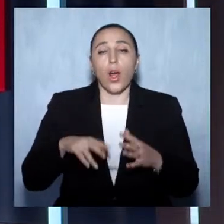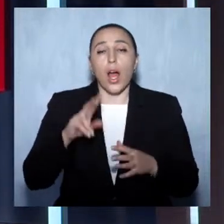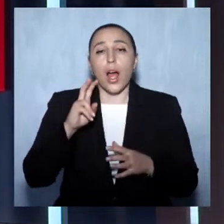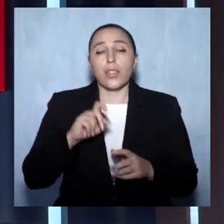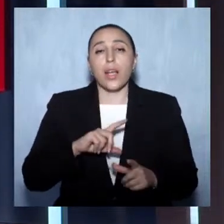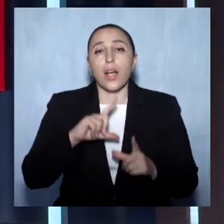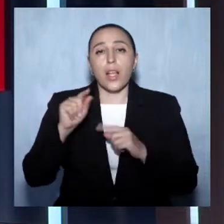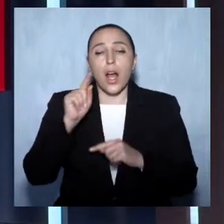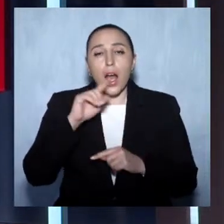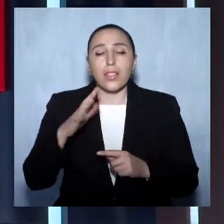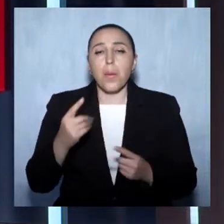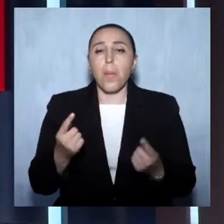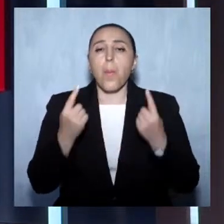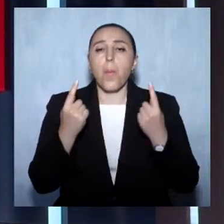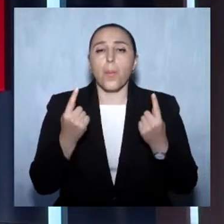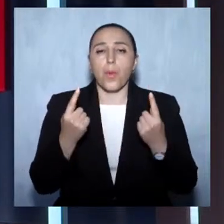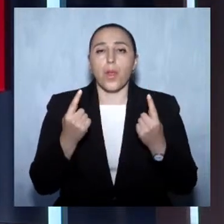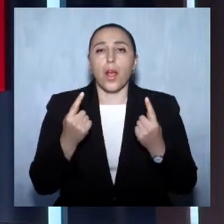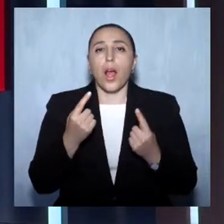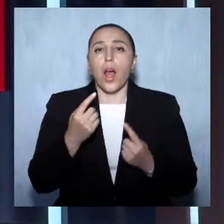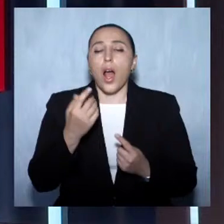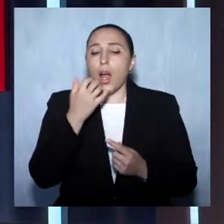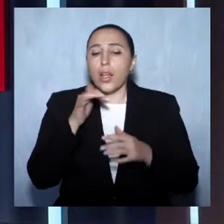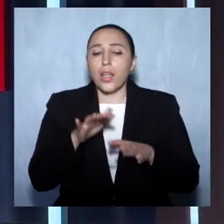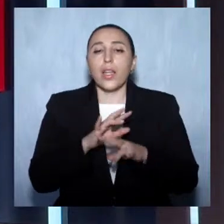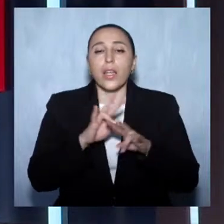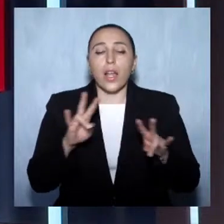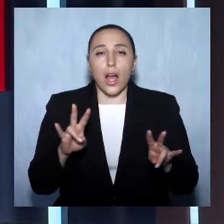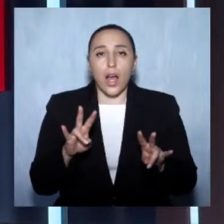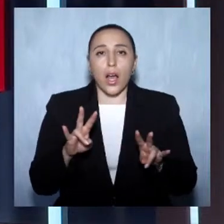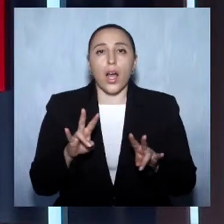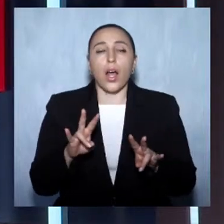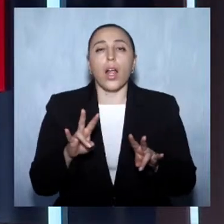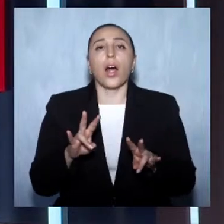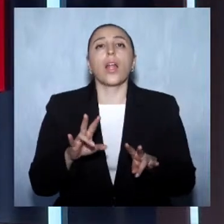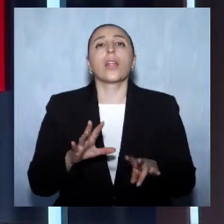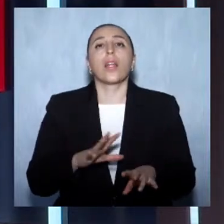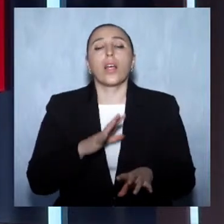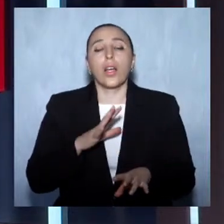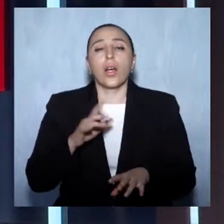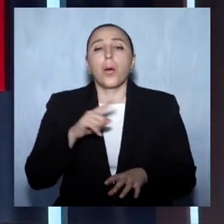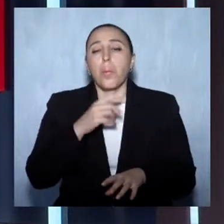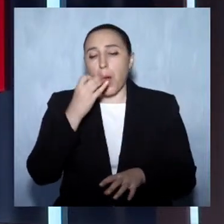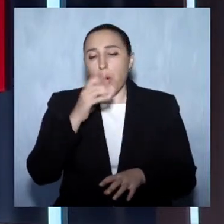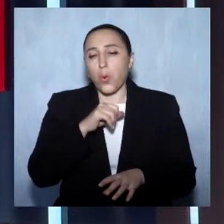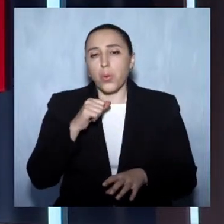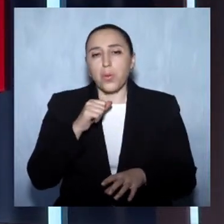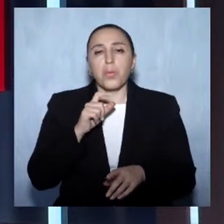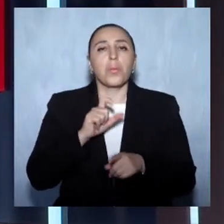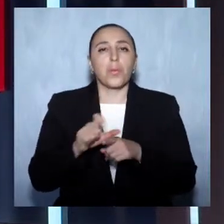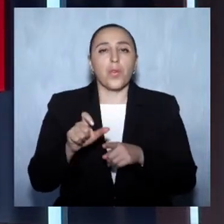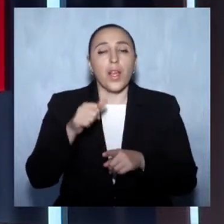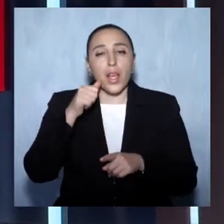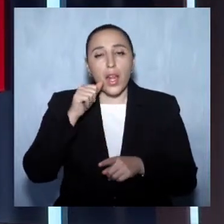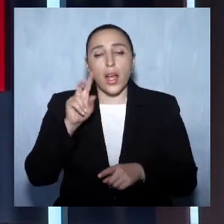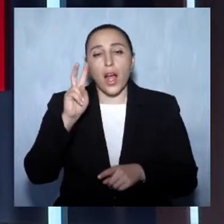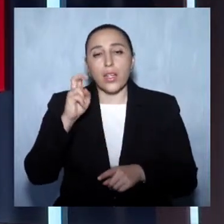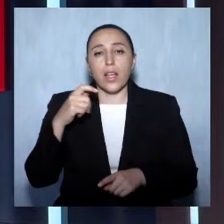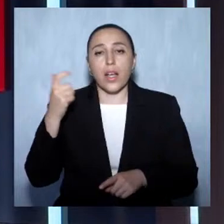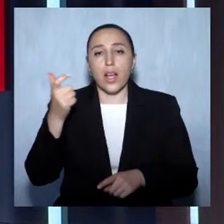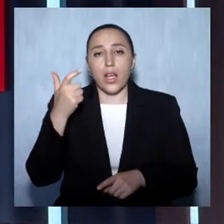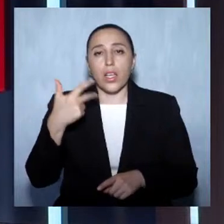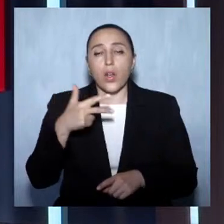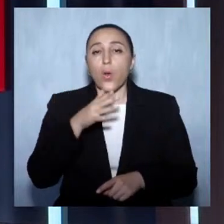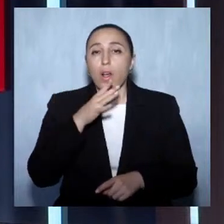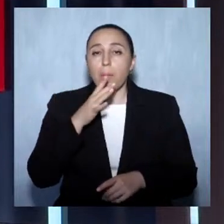Հայաստանցի ամենաբարձրաստիճան պաշտոնյան արտգործնախարարներ Բաքուն սուրբ քննադատությամբ էր արձագանքել։ Երեք Արցախի անկախության